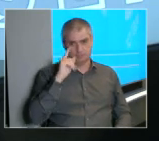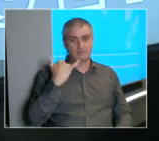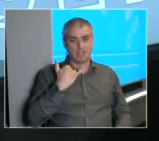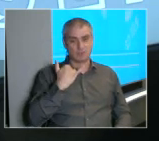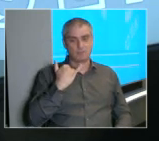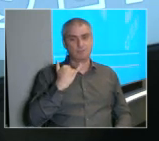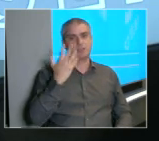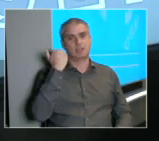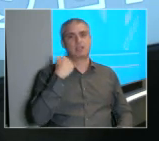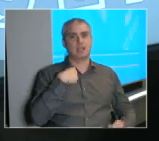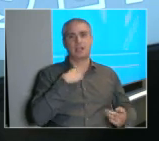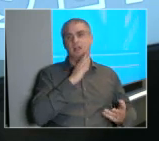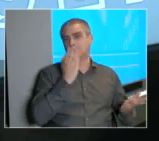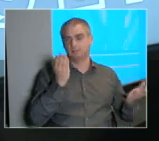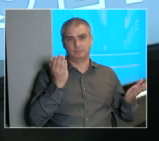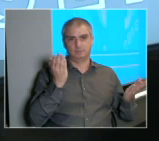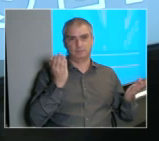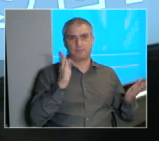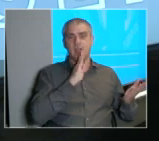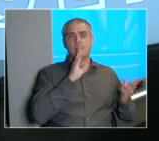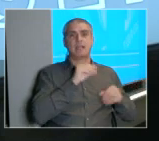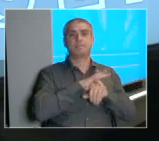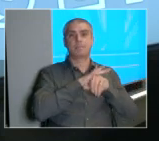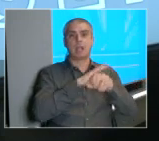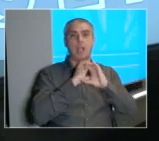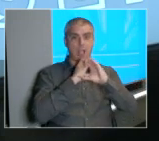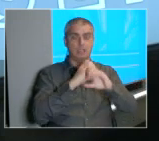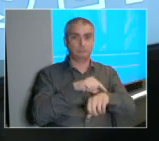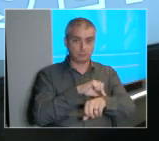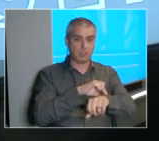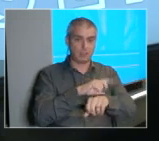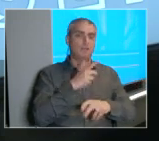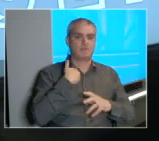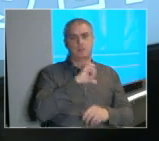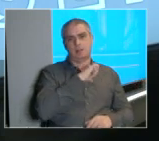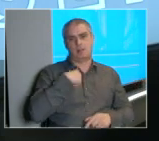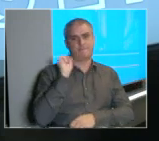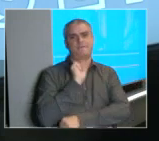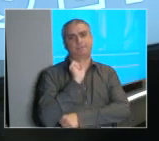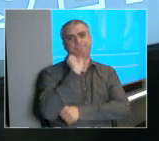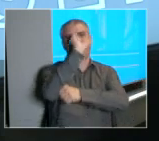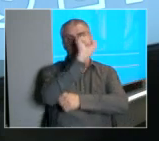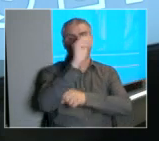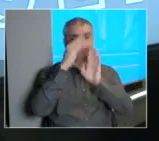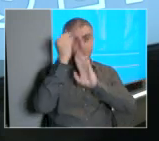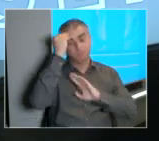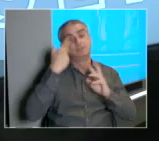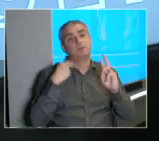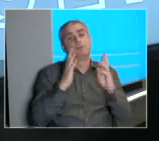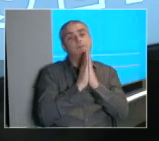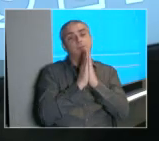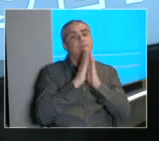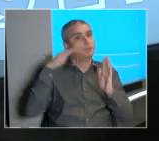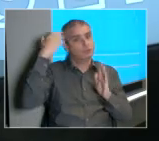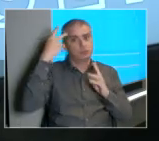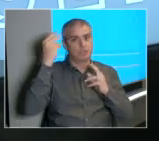היום. הייתה לנו הבעיה עם ההסעה. והבאתי אותו בעצמי לבית הספר, בתקווה שתהיה